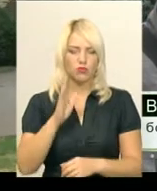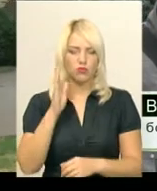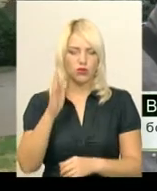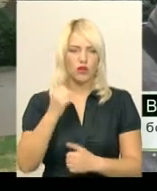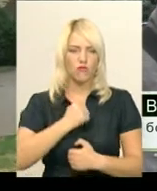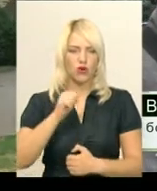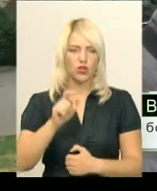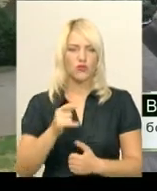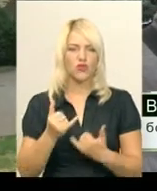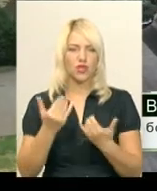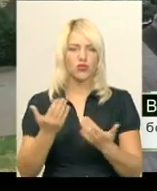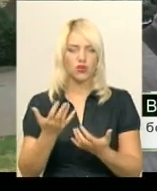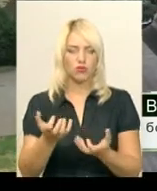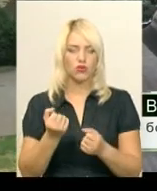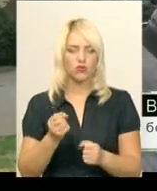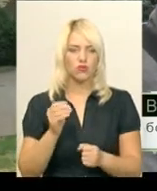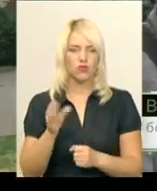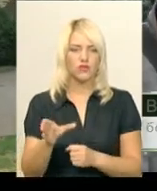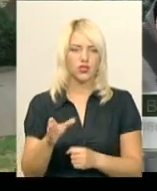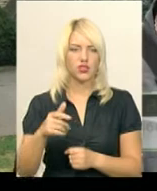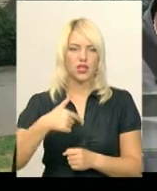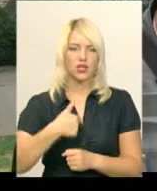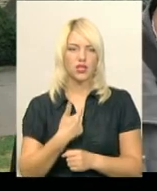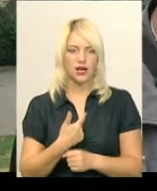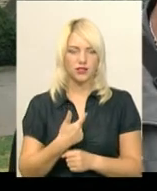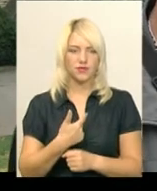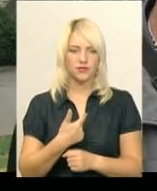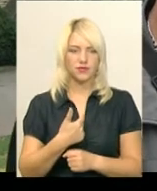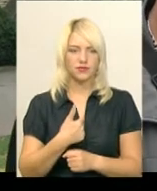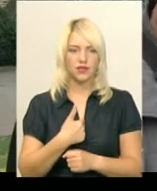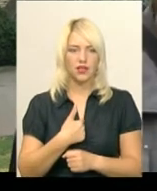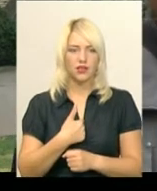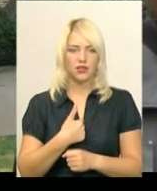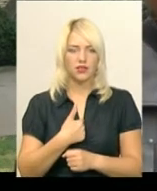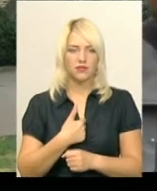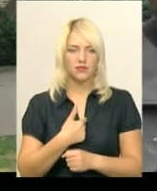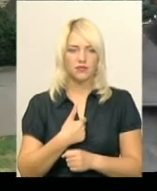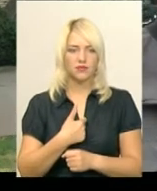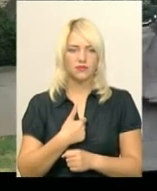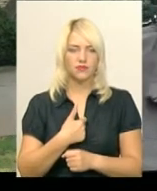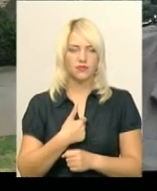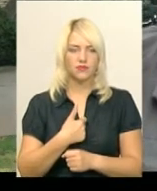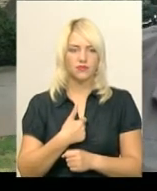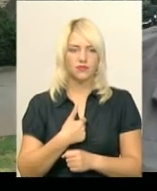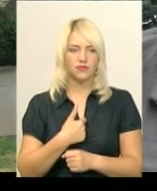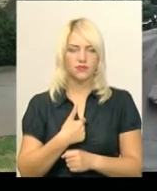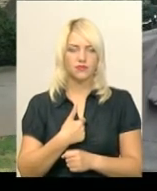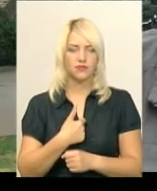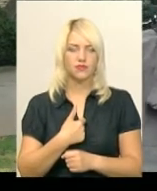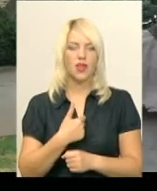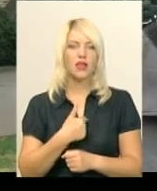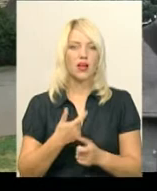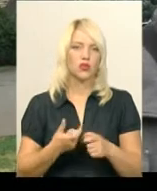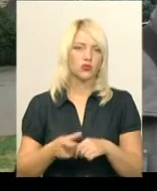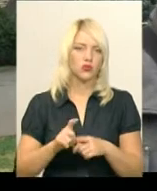Для чого получив посвідчення. Я дуже радий, що